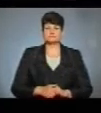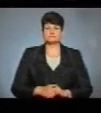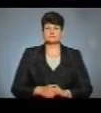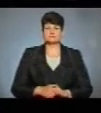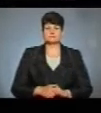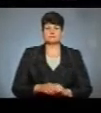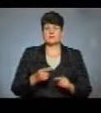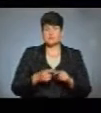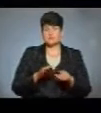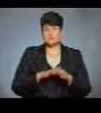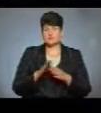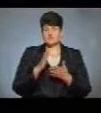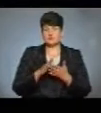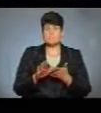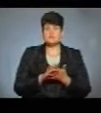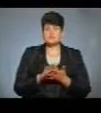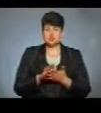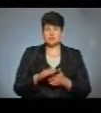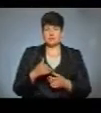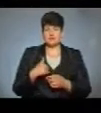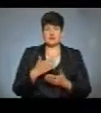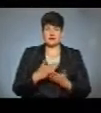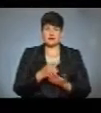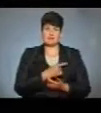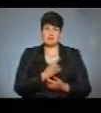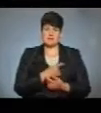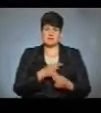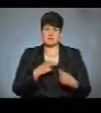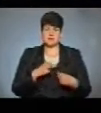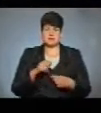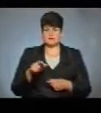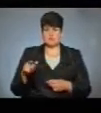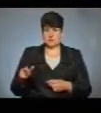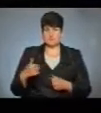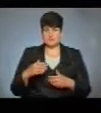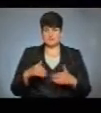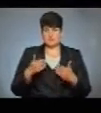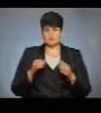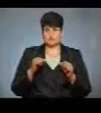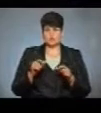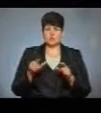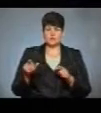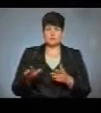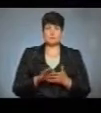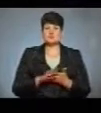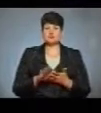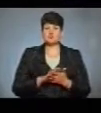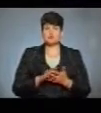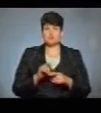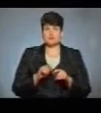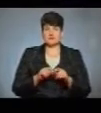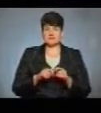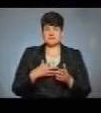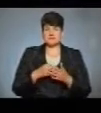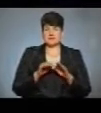Це повністю є безкоштовно. Ми є медпрацівники і ми даємо можливість людям безкоштовно перевірити